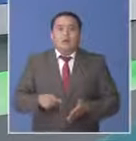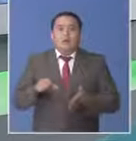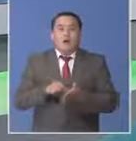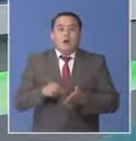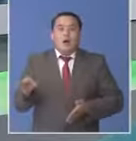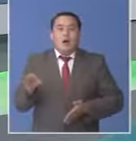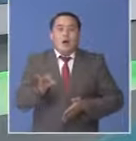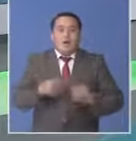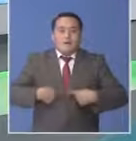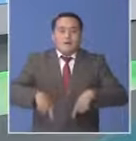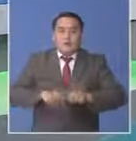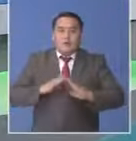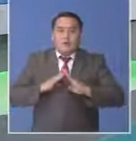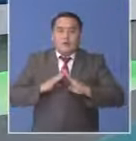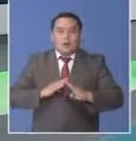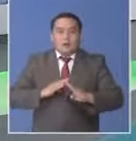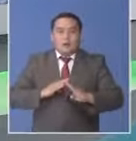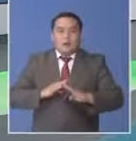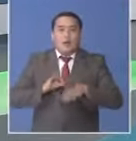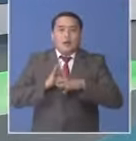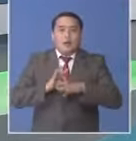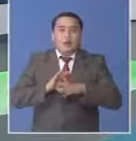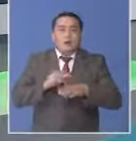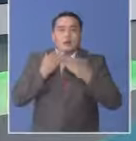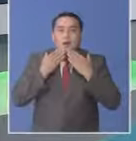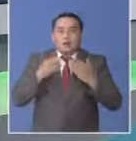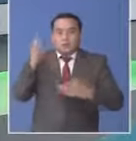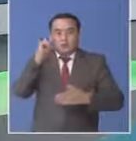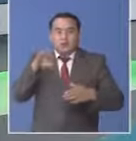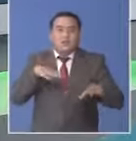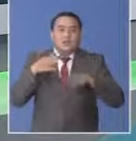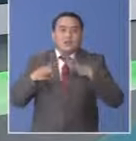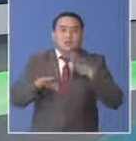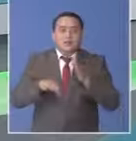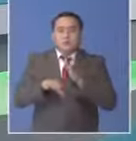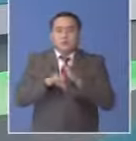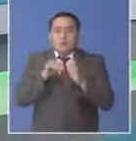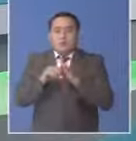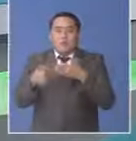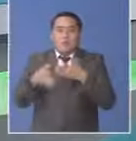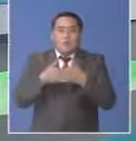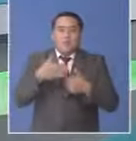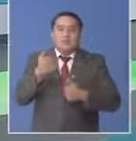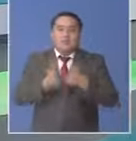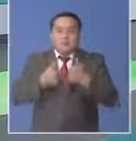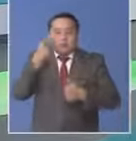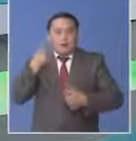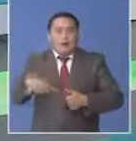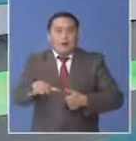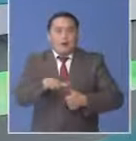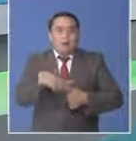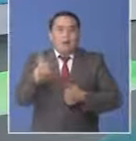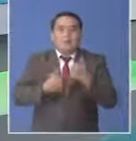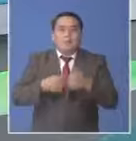Представители областной федерации Шинкёку, Шинкай и Карате проходят последний учебно-тренировочный сбор перед чемпионатом Азии.